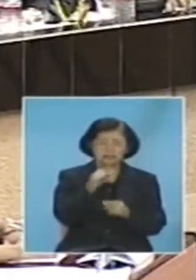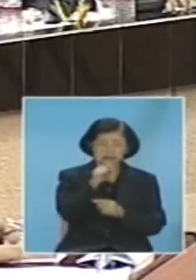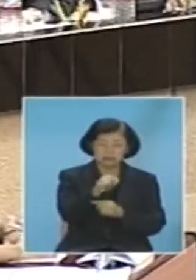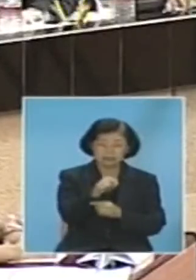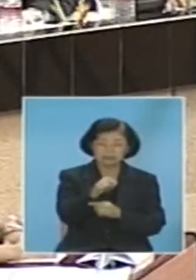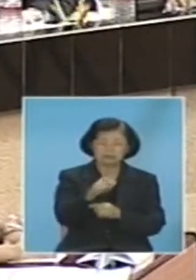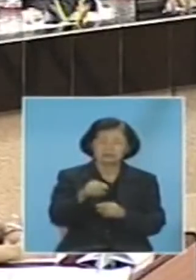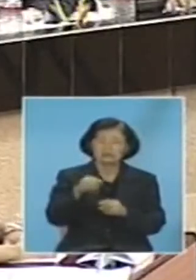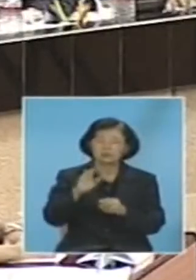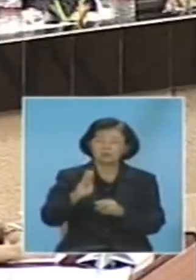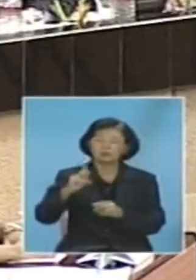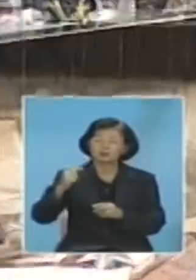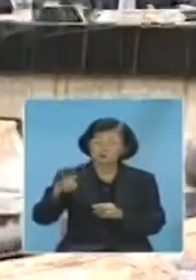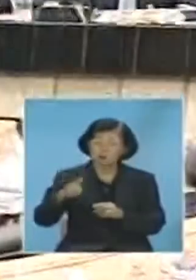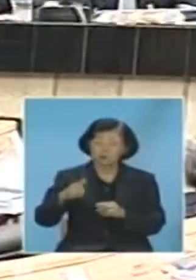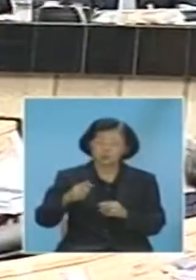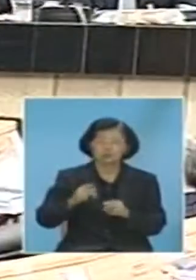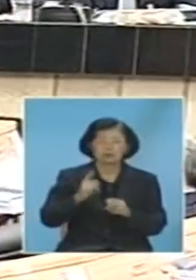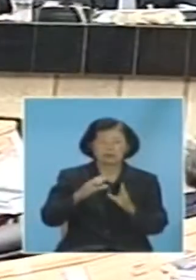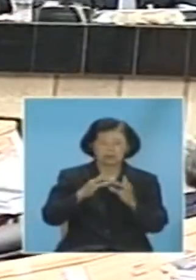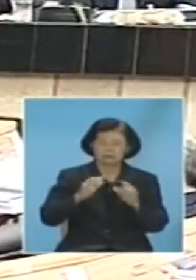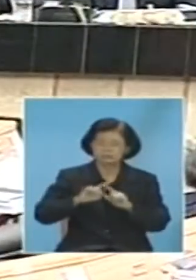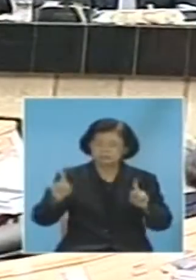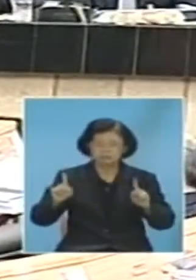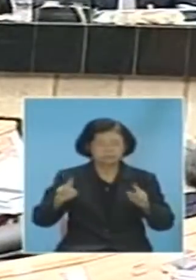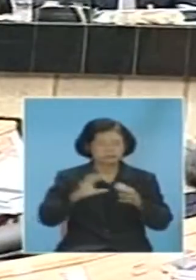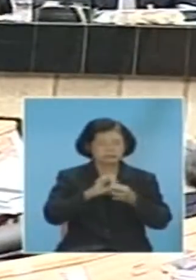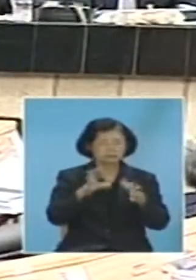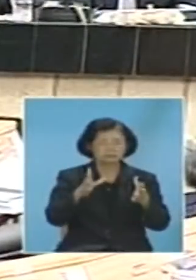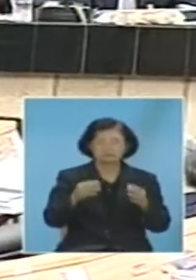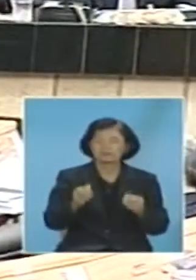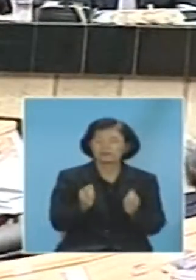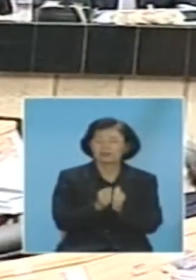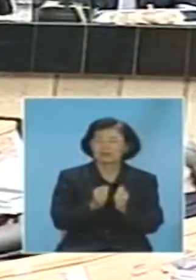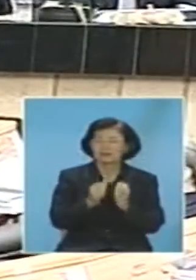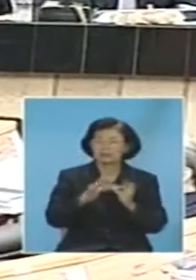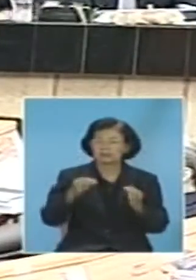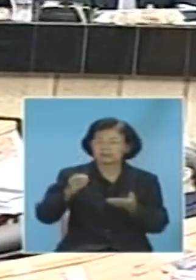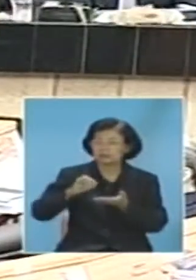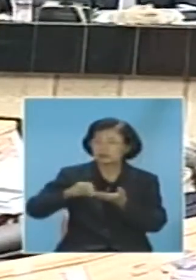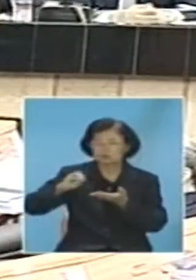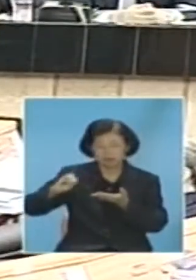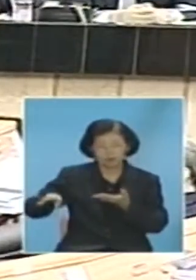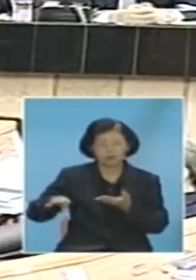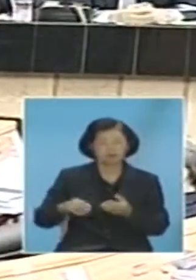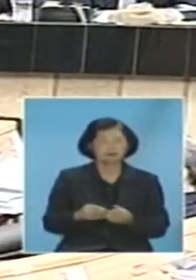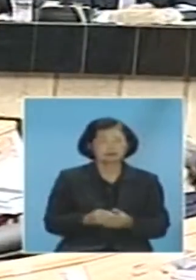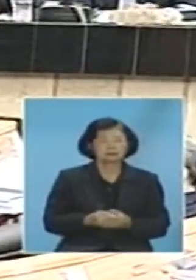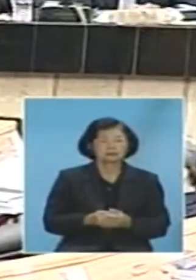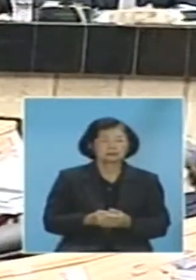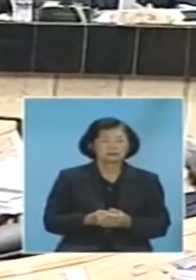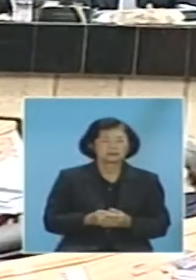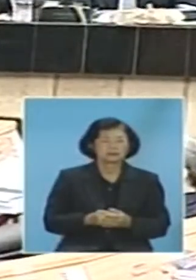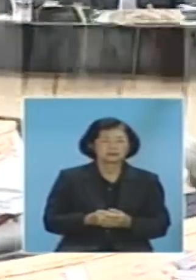ทรงเป็นคนละประเด็นและไม่เกี่ยวกับคดีถอดถอนนี้แต่อย่างใดค่ะและส